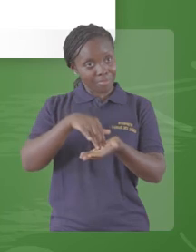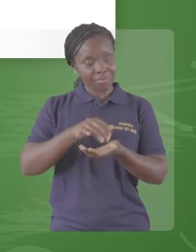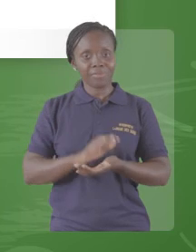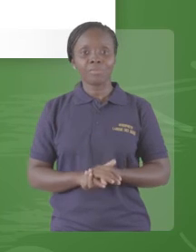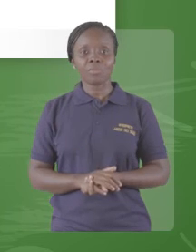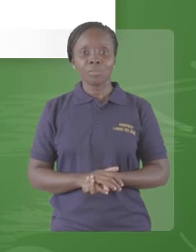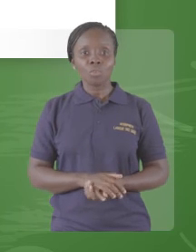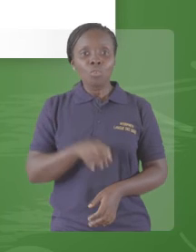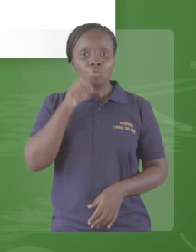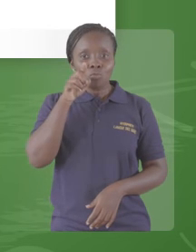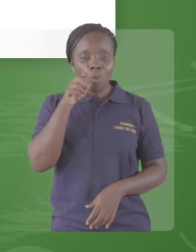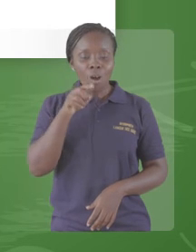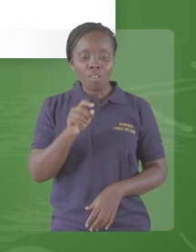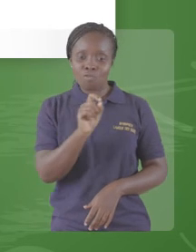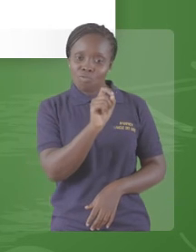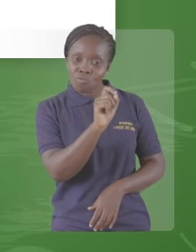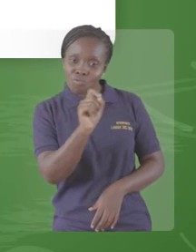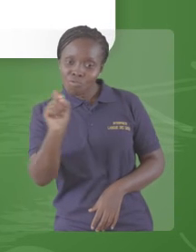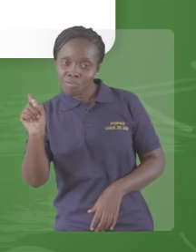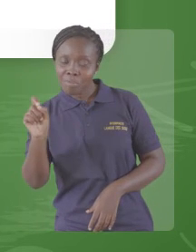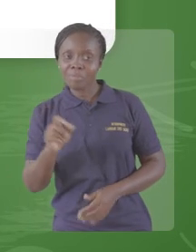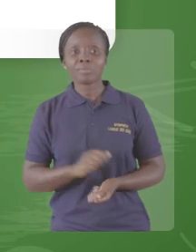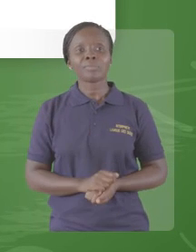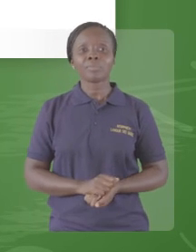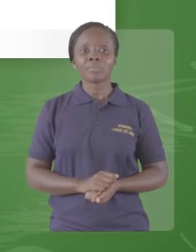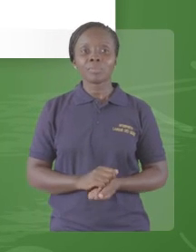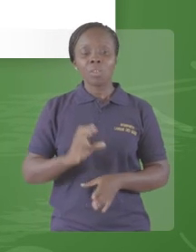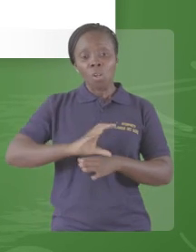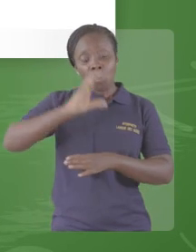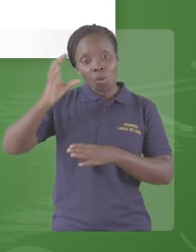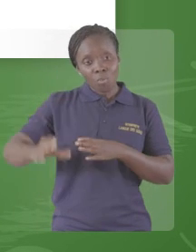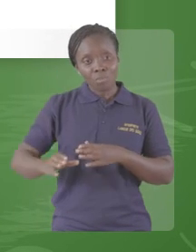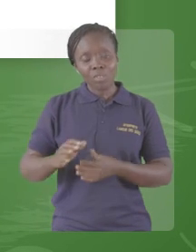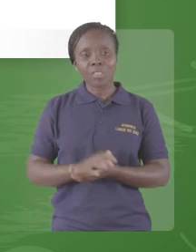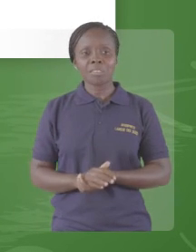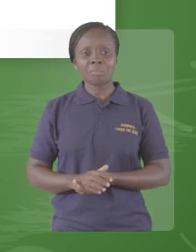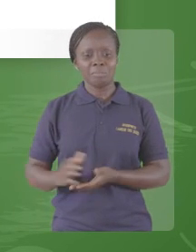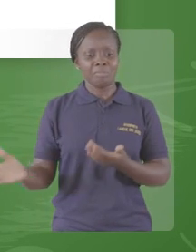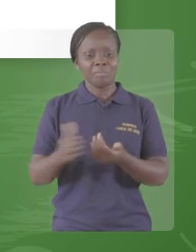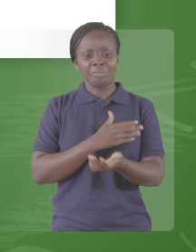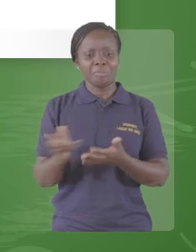les conséquences de l'exploitation abusive de la forêt.